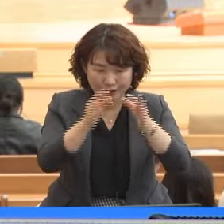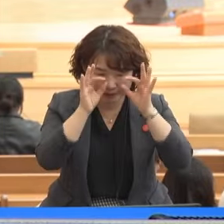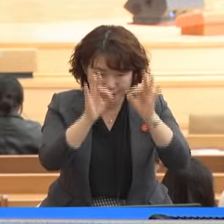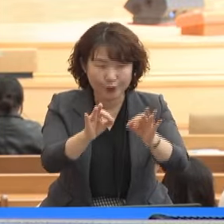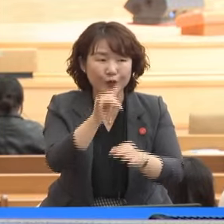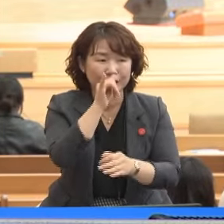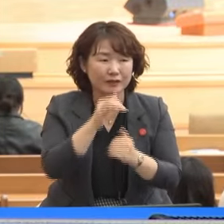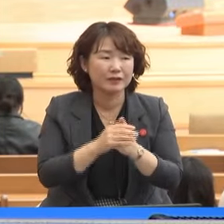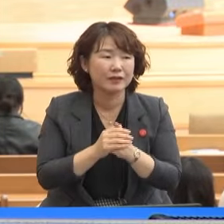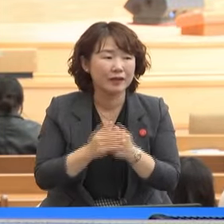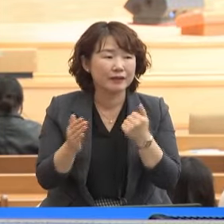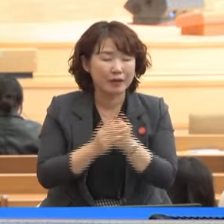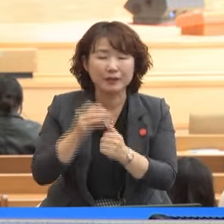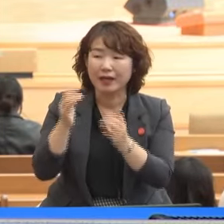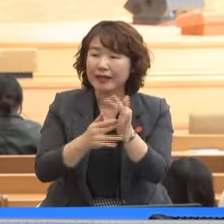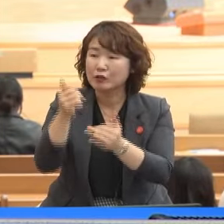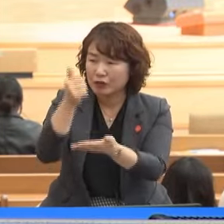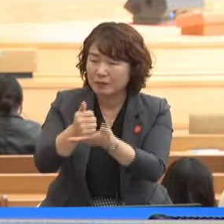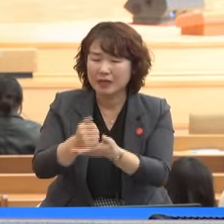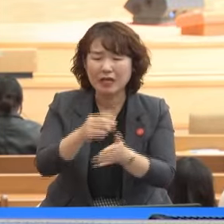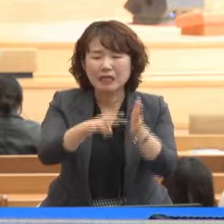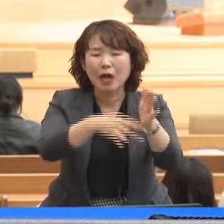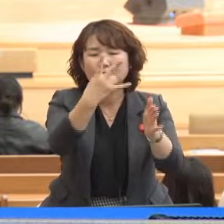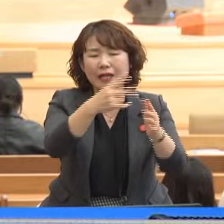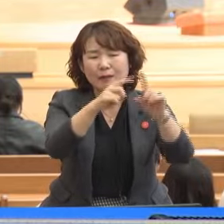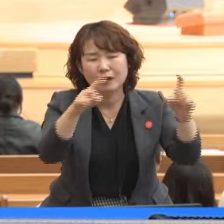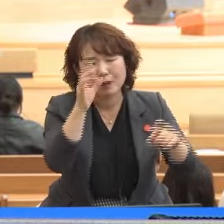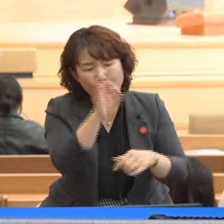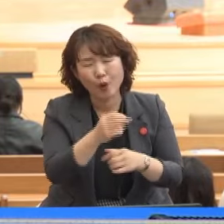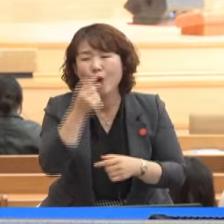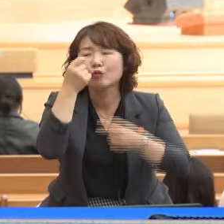믿습니다. 그래서 예수님이 예루살렘 보고 우셨잖아요.